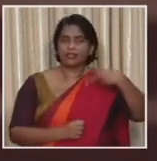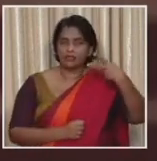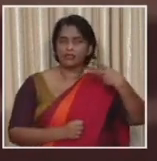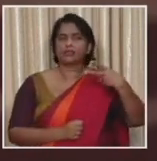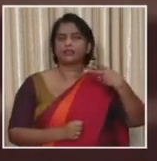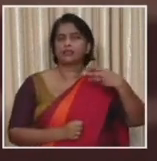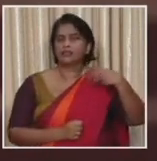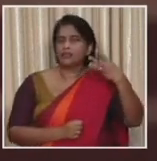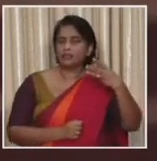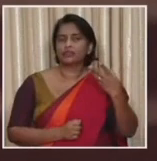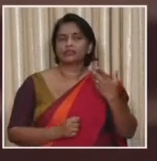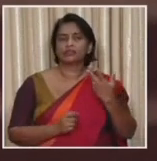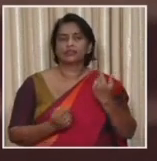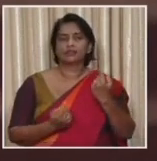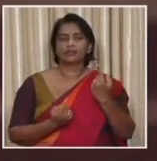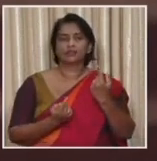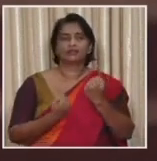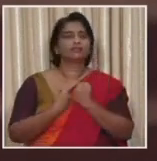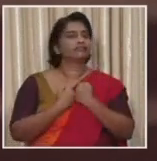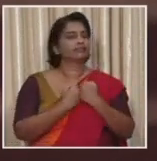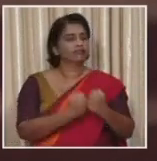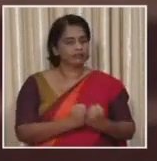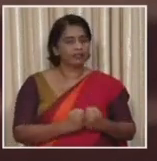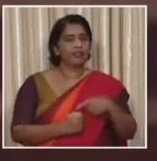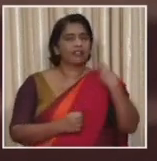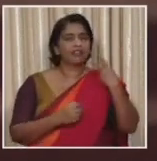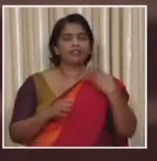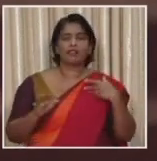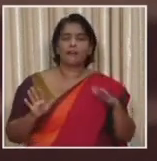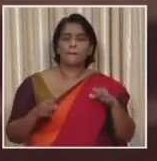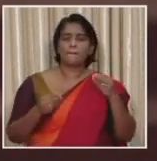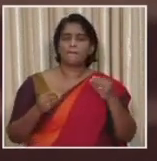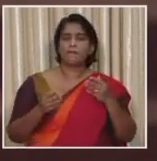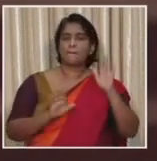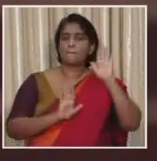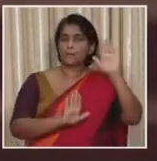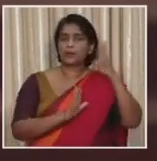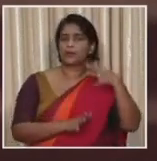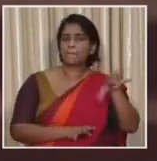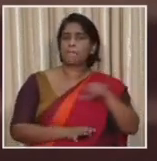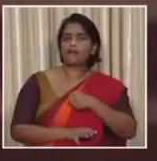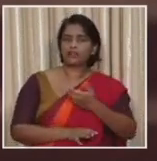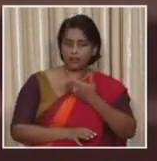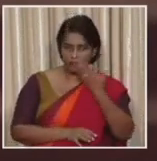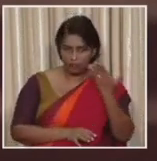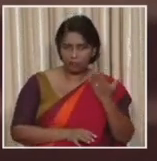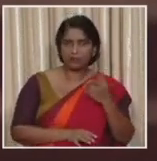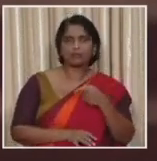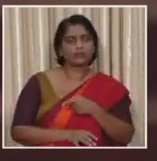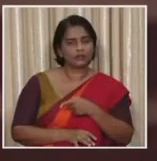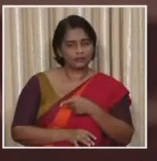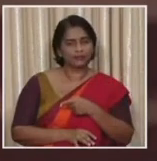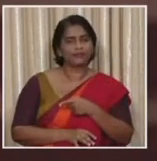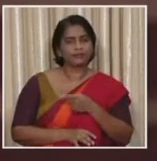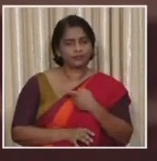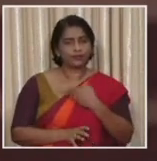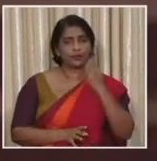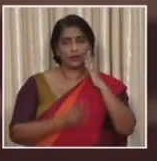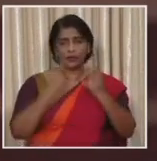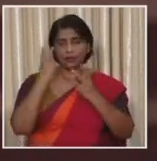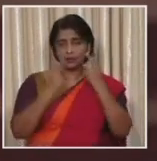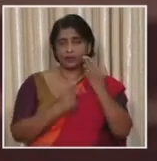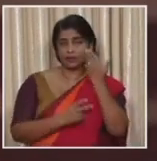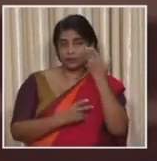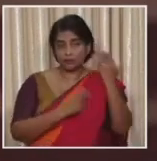සැරයක් තමයි ට්‍රිප් එකක් හම්බෙන්නේ. එතකොට අනිත් දවස් දෙක ඒගොල්ලන්ට ඒක පාවිච්චි කරන්න පුළුවන්. ඒක ක්‍රම මොකද නැත්නම් අපි සංචාරකෝ